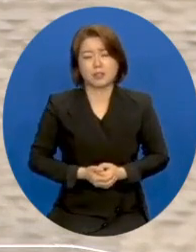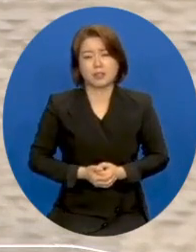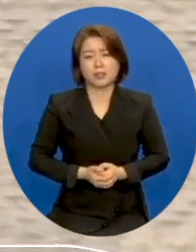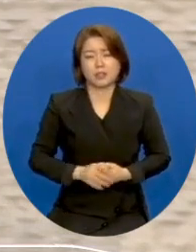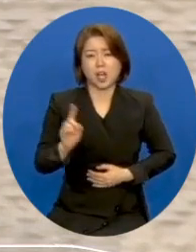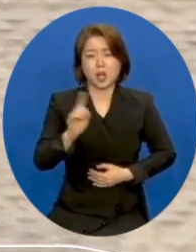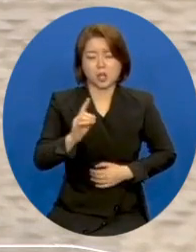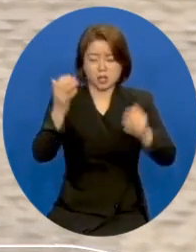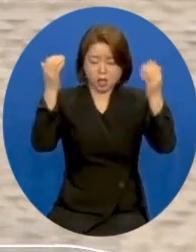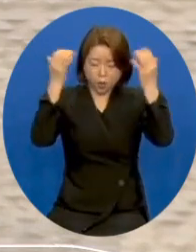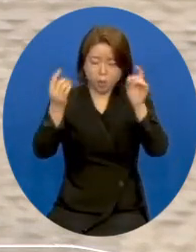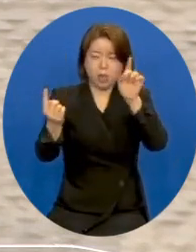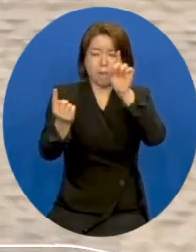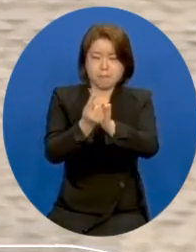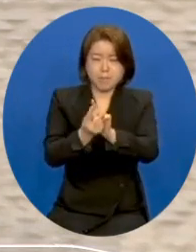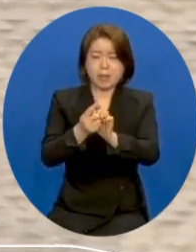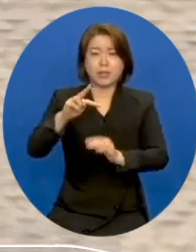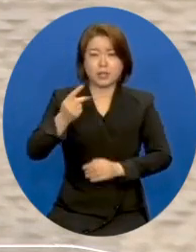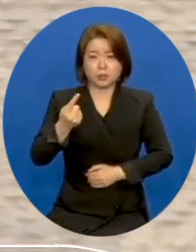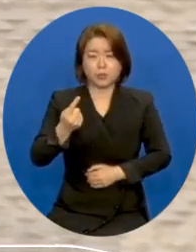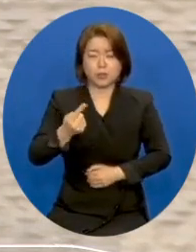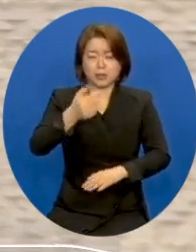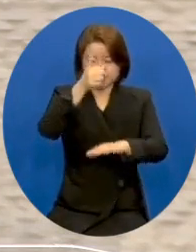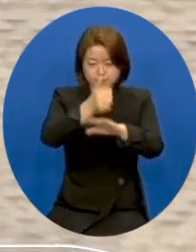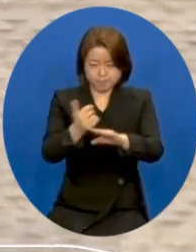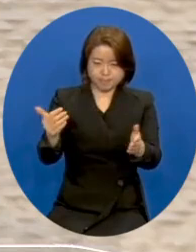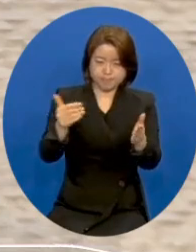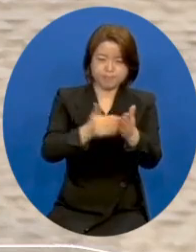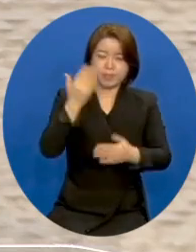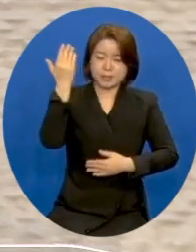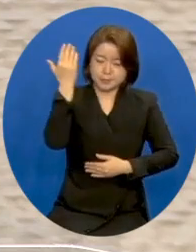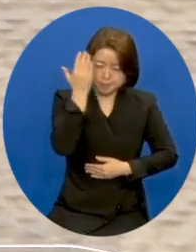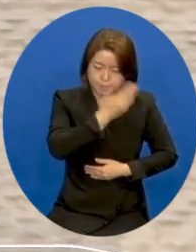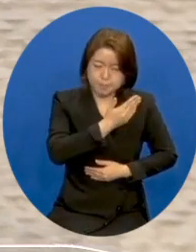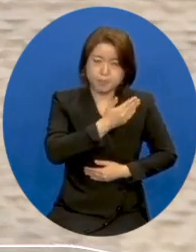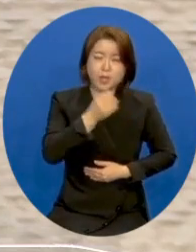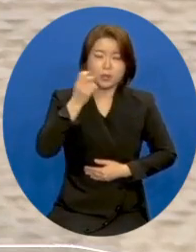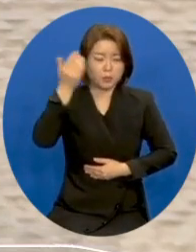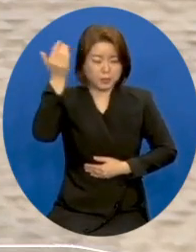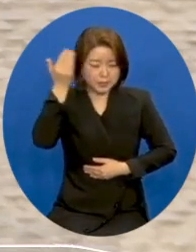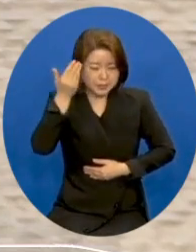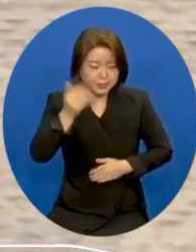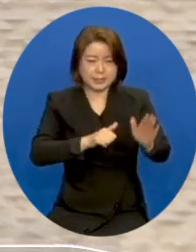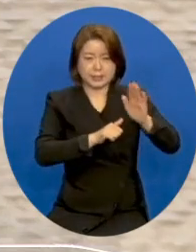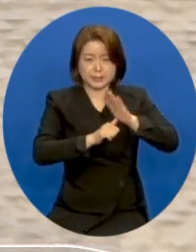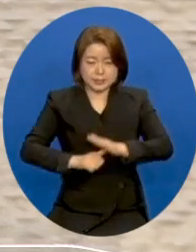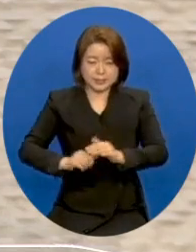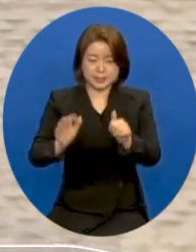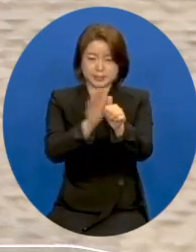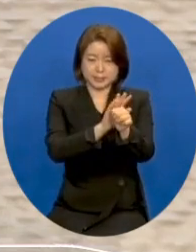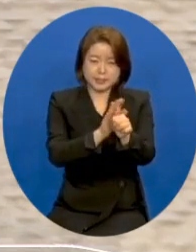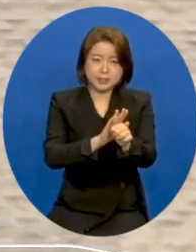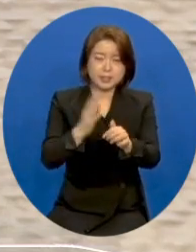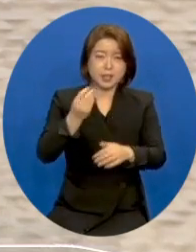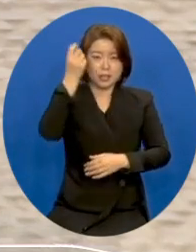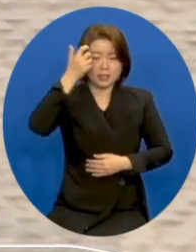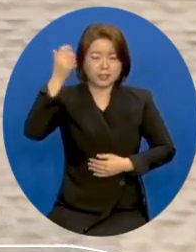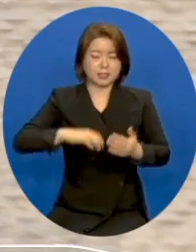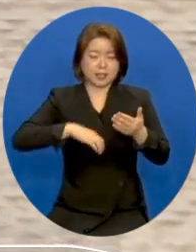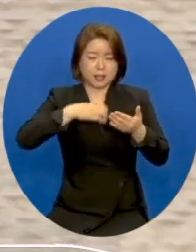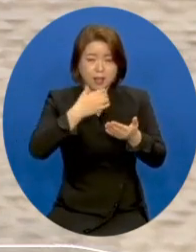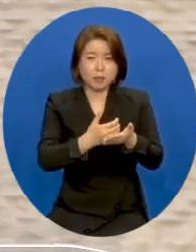어떤 고난을 당하든지 끝까지 순결과 지식과 인내와 친절과 성령의